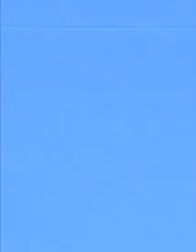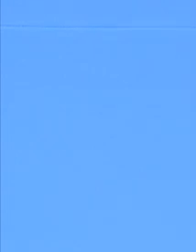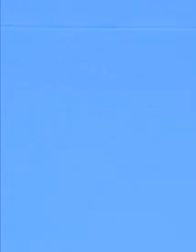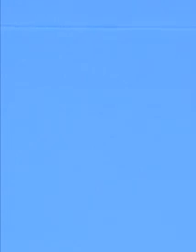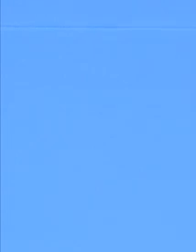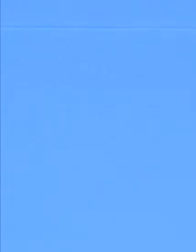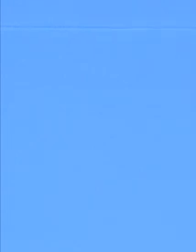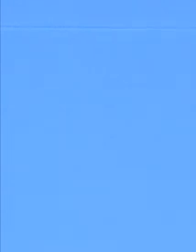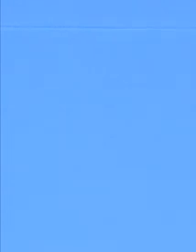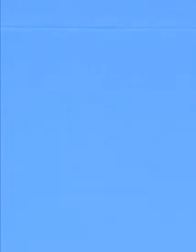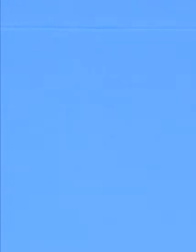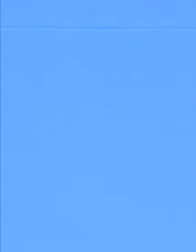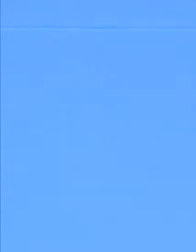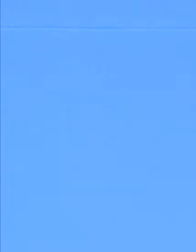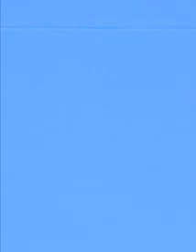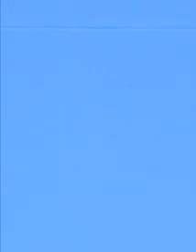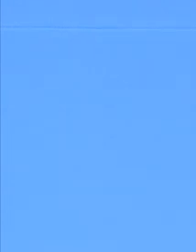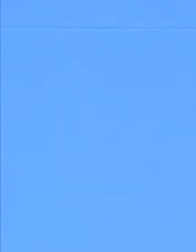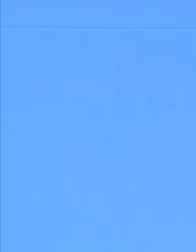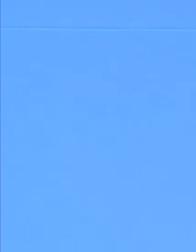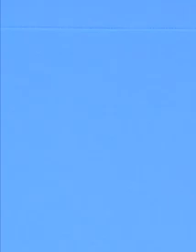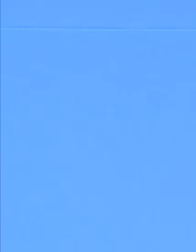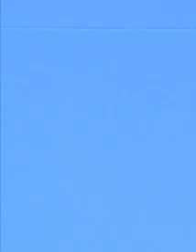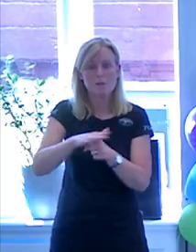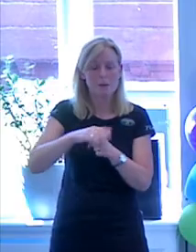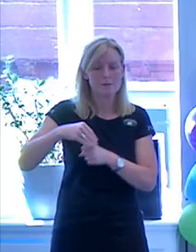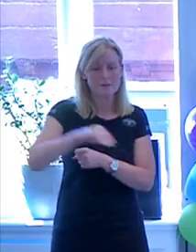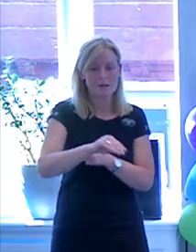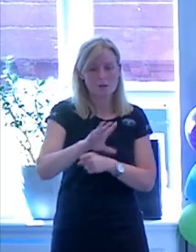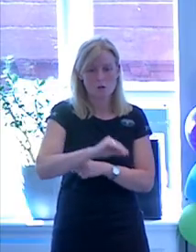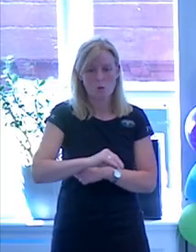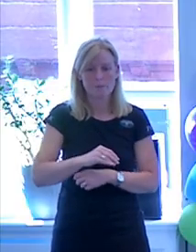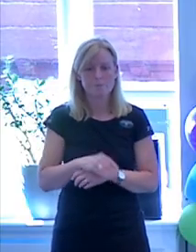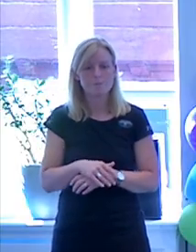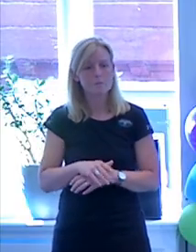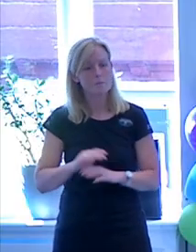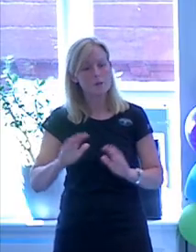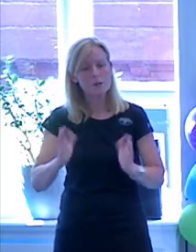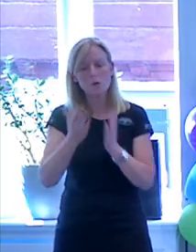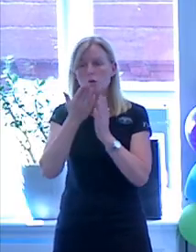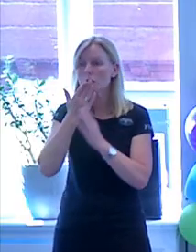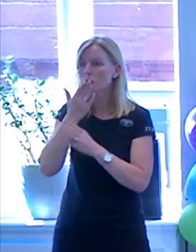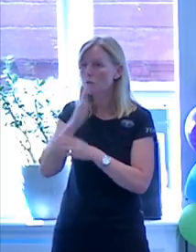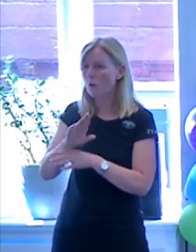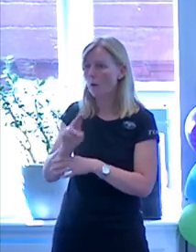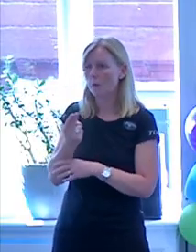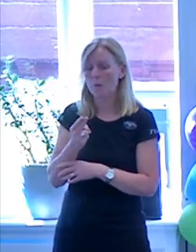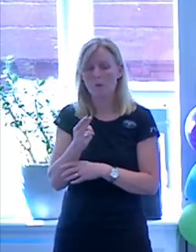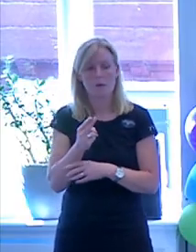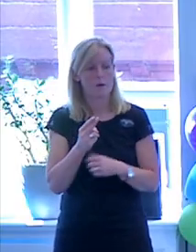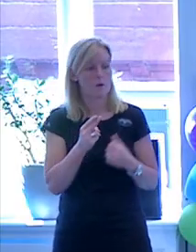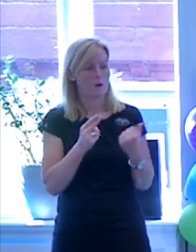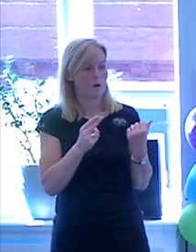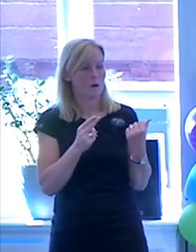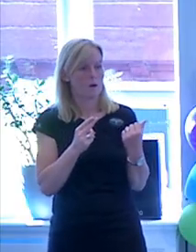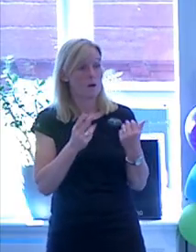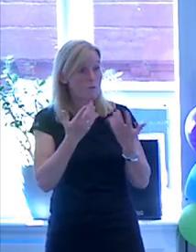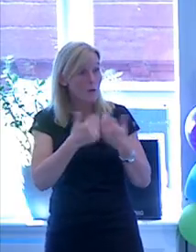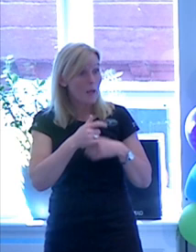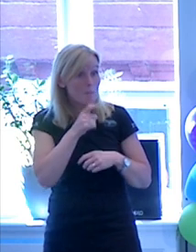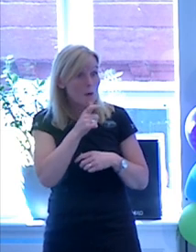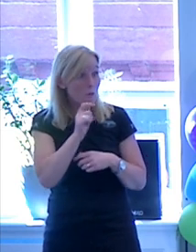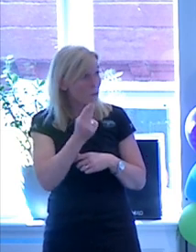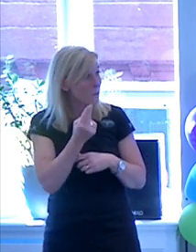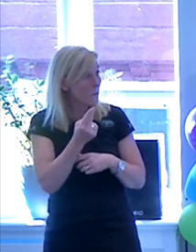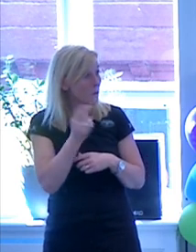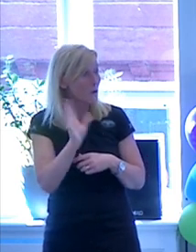man inkluderar som inte handlar om en arbetsmarknadsinsats. Håll dig lite kort på det sättet, för sen ska vi till Karina. Nej, jag tyckte bara säga, funkar det nu? Ja